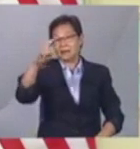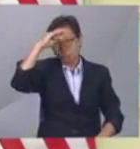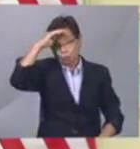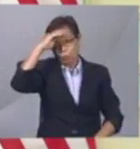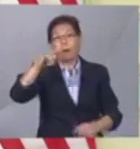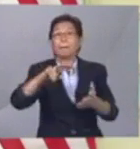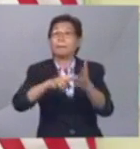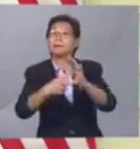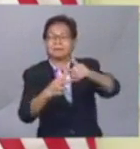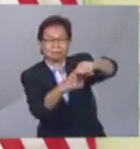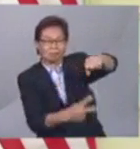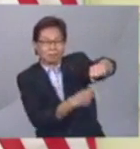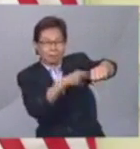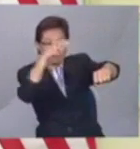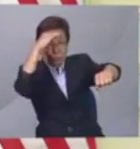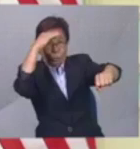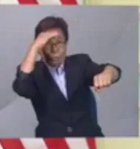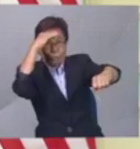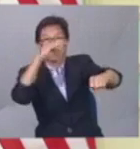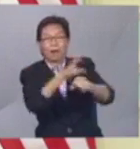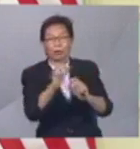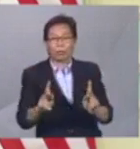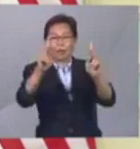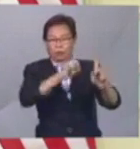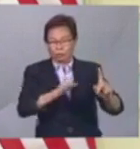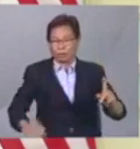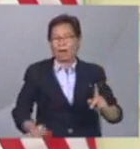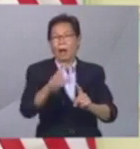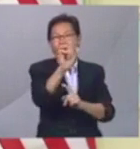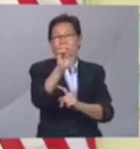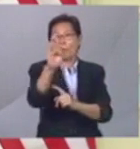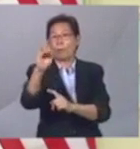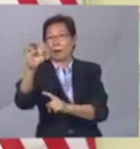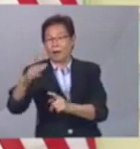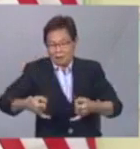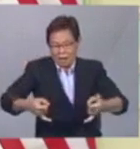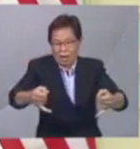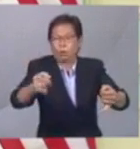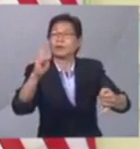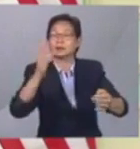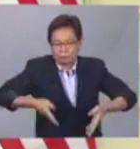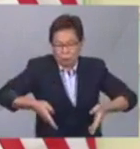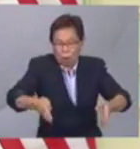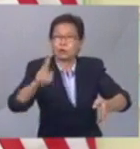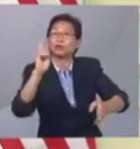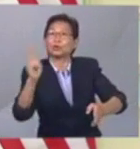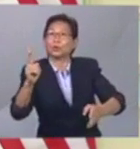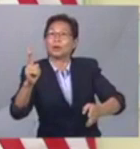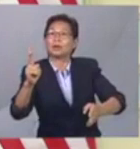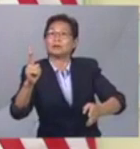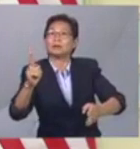di Tambak Johor, dan Kompleks Sultan Abu Bakar di laluan kedua ataupun second link.